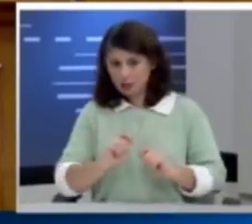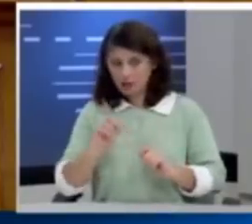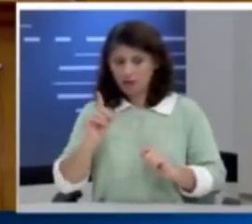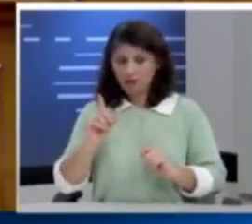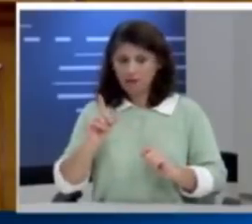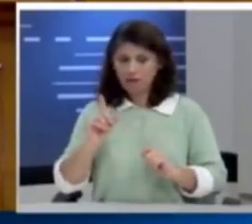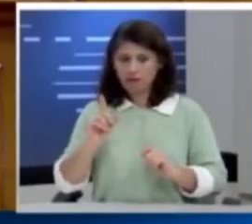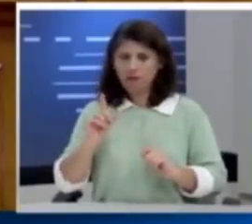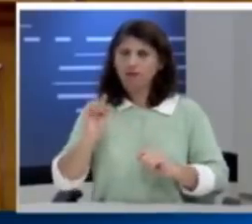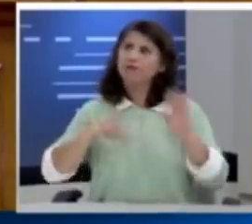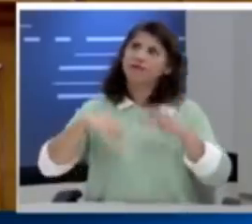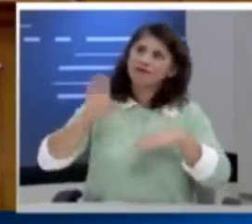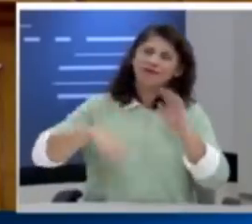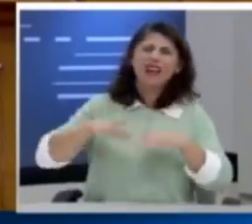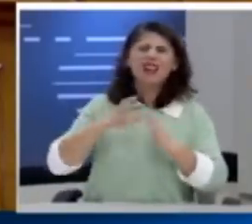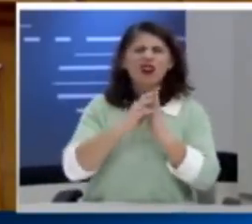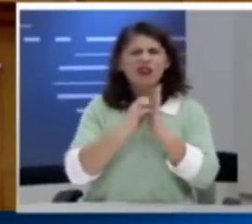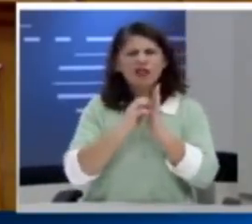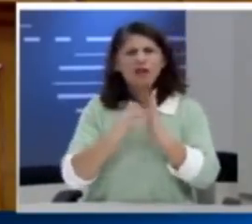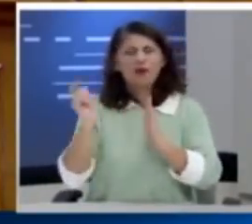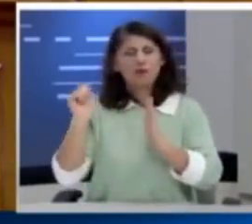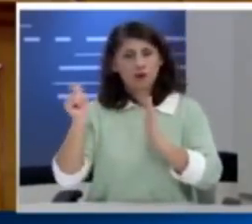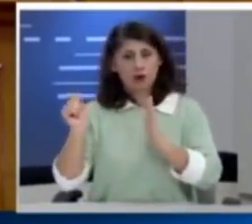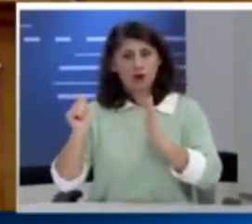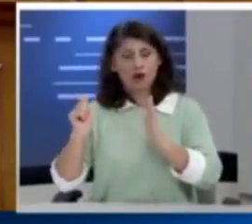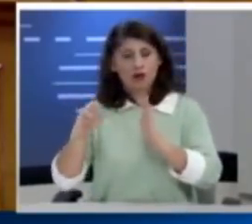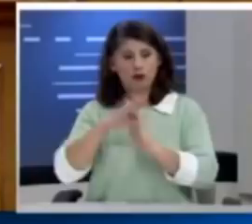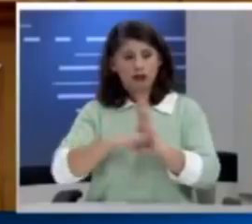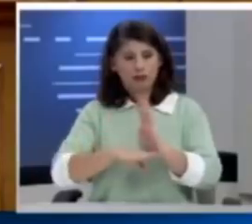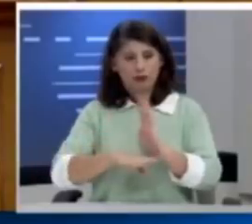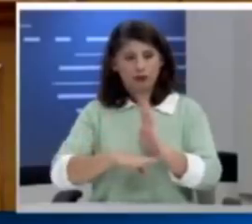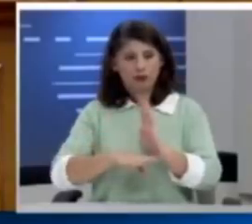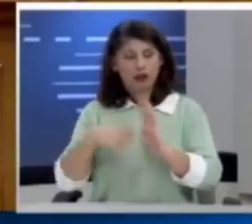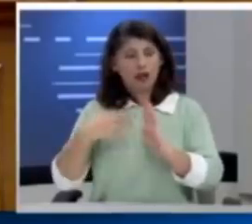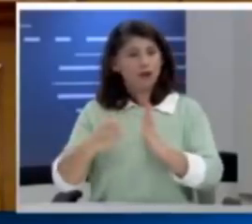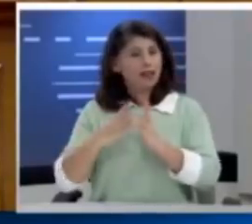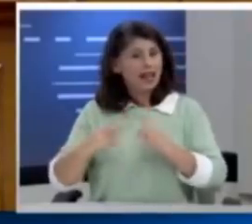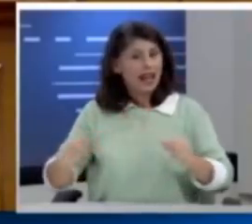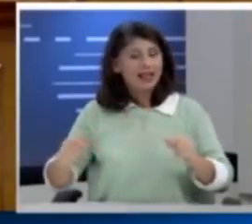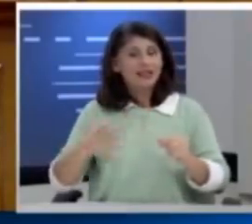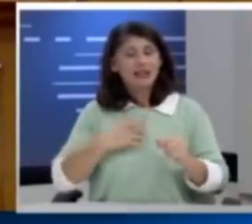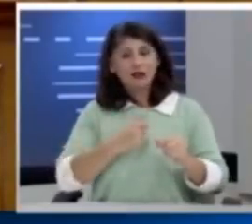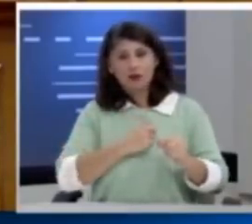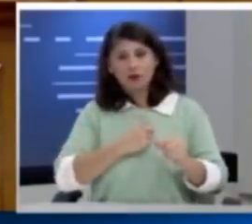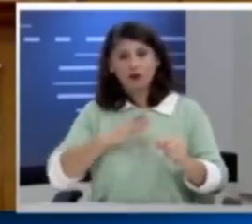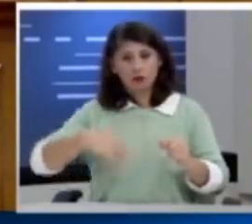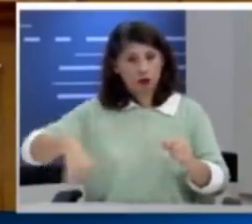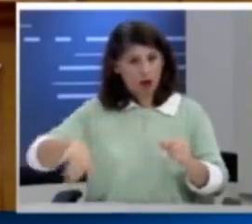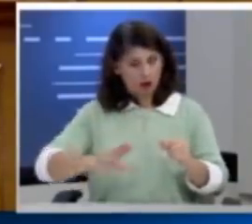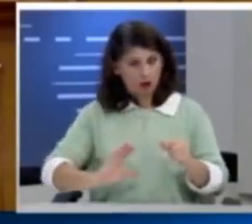μια αναπαλαίωση ενός θαρμένου πολιτικού συστήματος το οποίο έχει χάσει την αξιοπιστία του στο